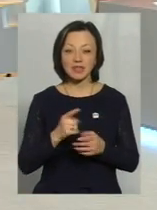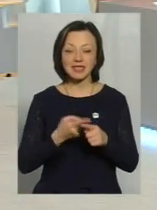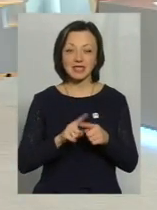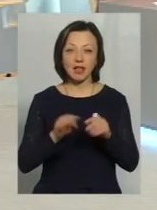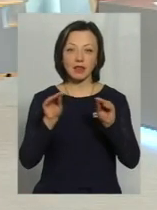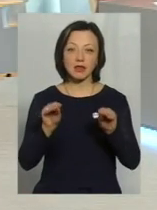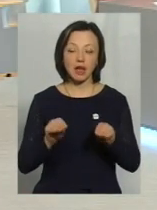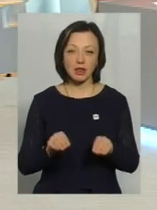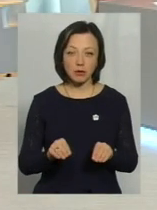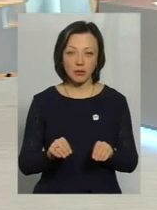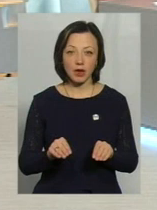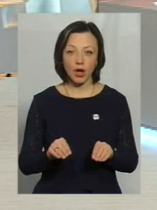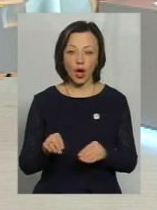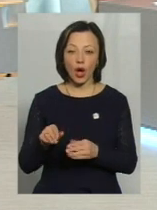даними